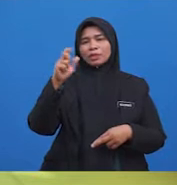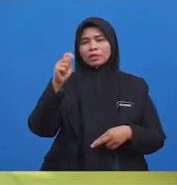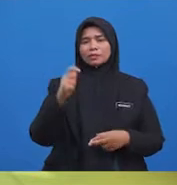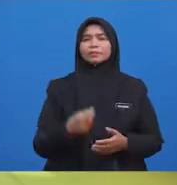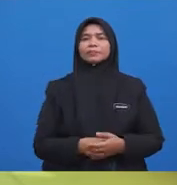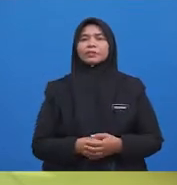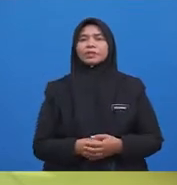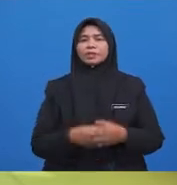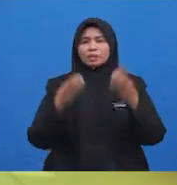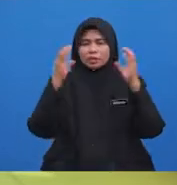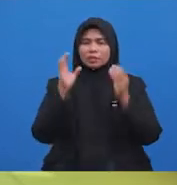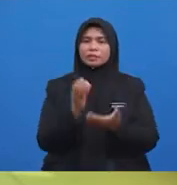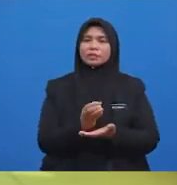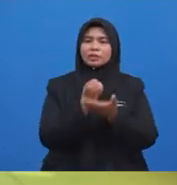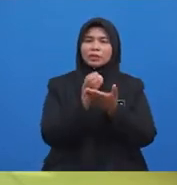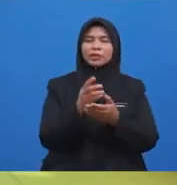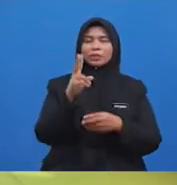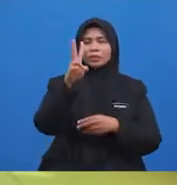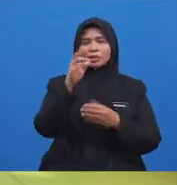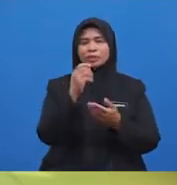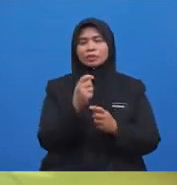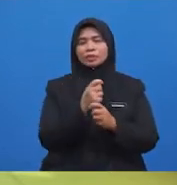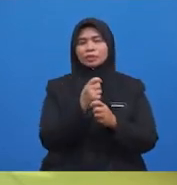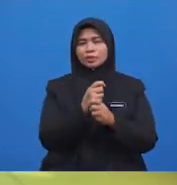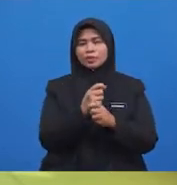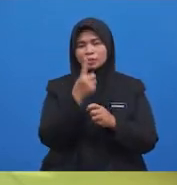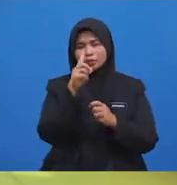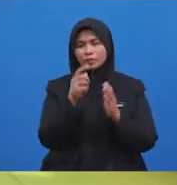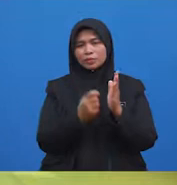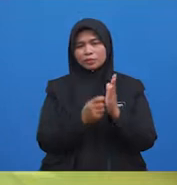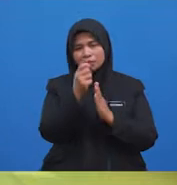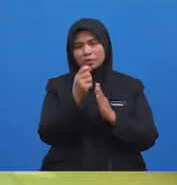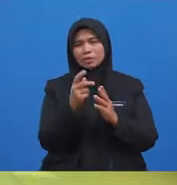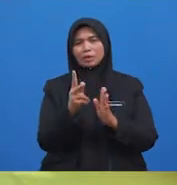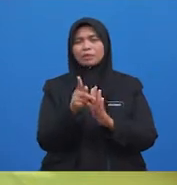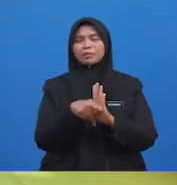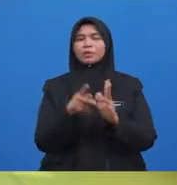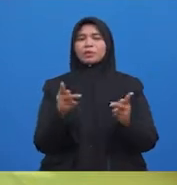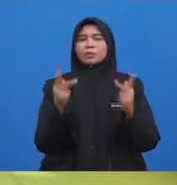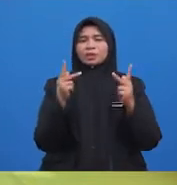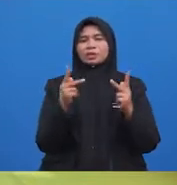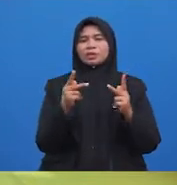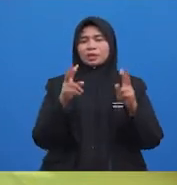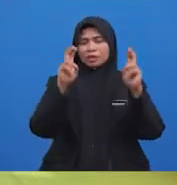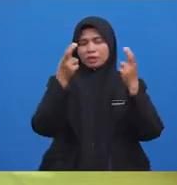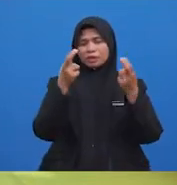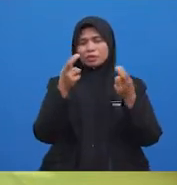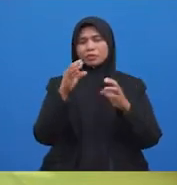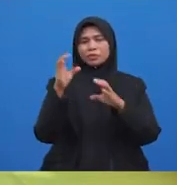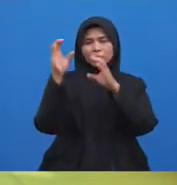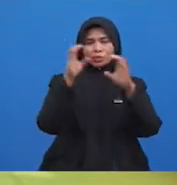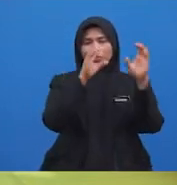dua tugas saya boleh kamu lakukan untuk meningkatkan penguasaan topik cuaca